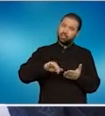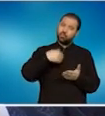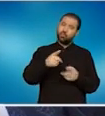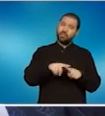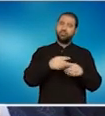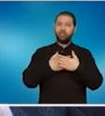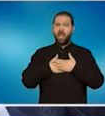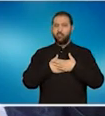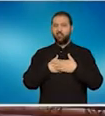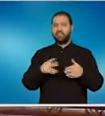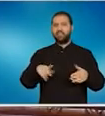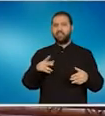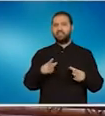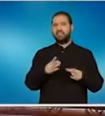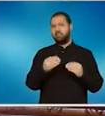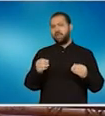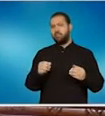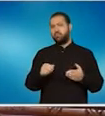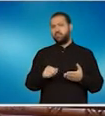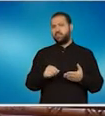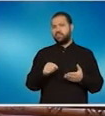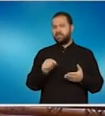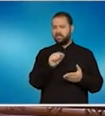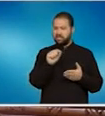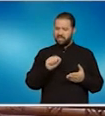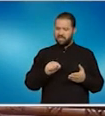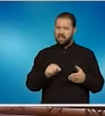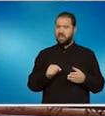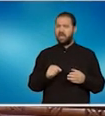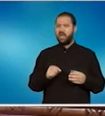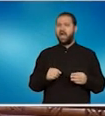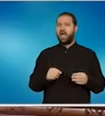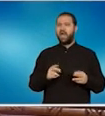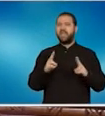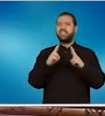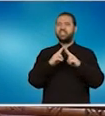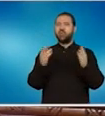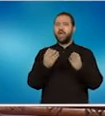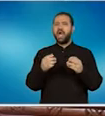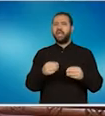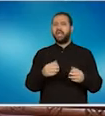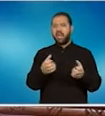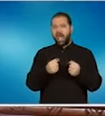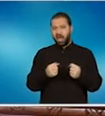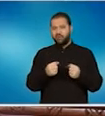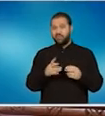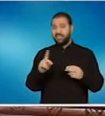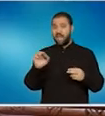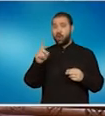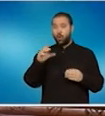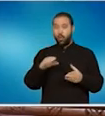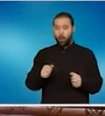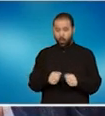Există editări de ale conferințelor dumnealui, dar un volum mare care să pună